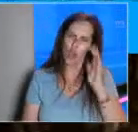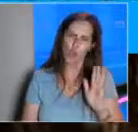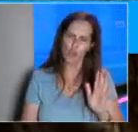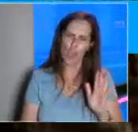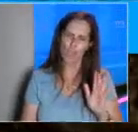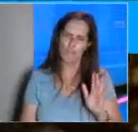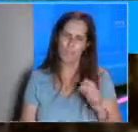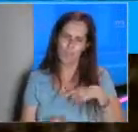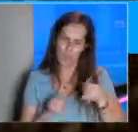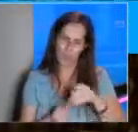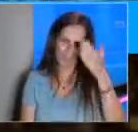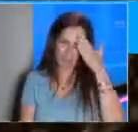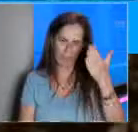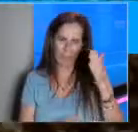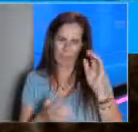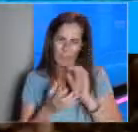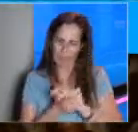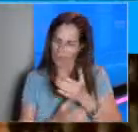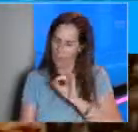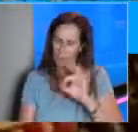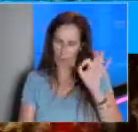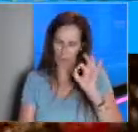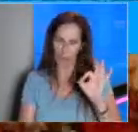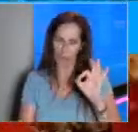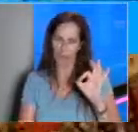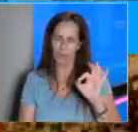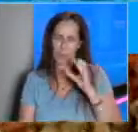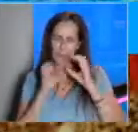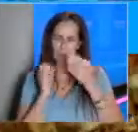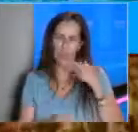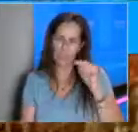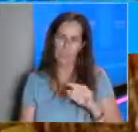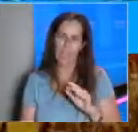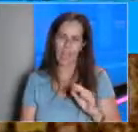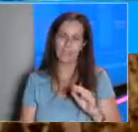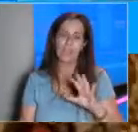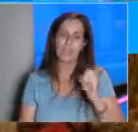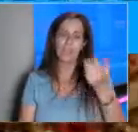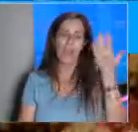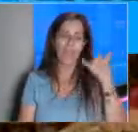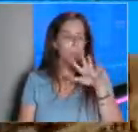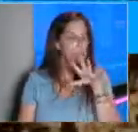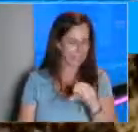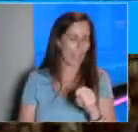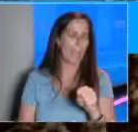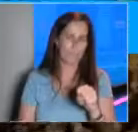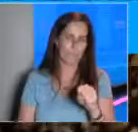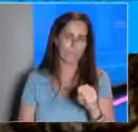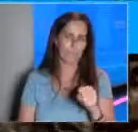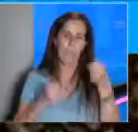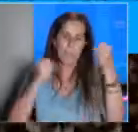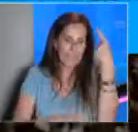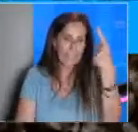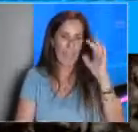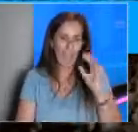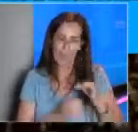עידן, בהכירי אותך ואת החברים המצוינים שלך, מערכות התקשורת הישראליות, שאם הייתם מזהים מפגין